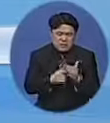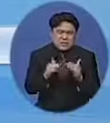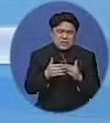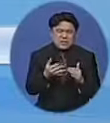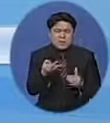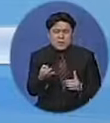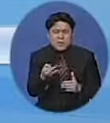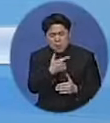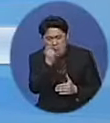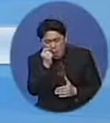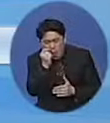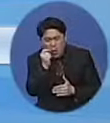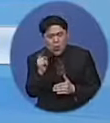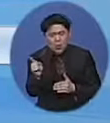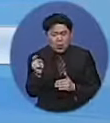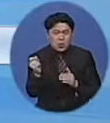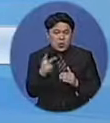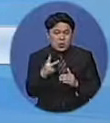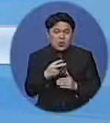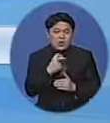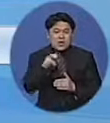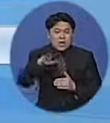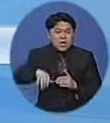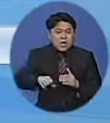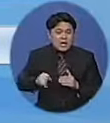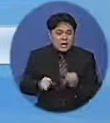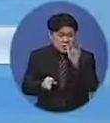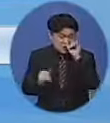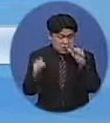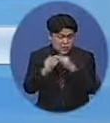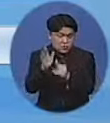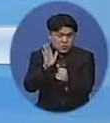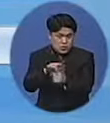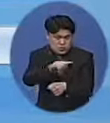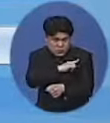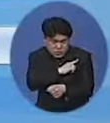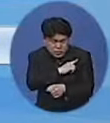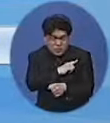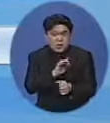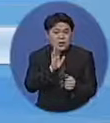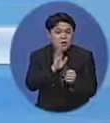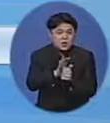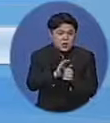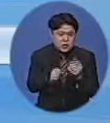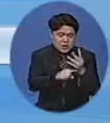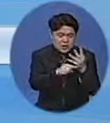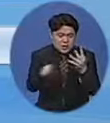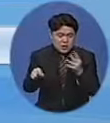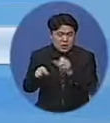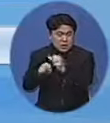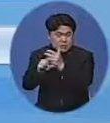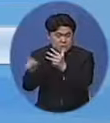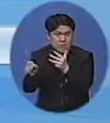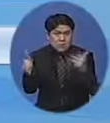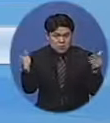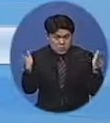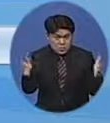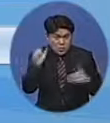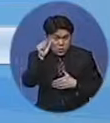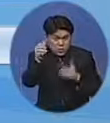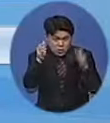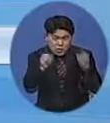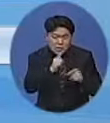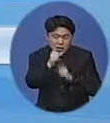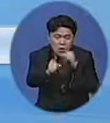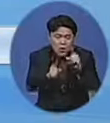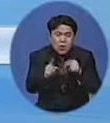미성년 자녀를 둔 가정입니다. 지원 기간은 4월부터 8월까지 5개월이며 신청은 시군